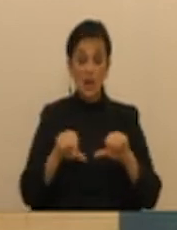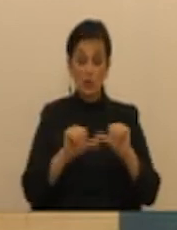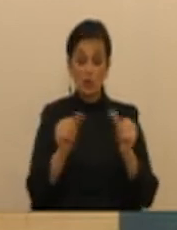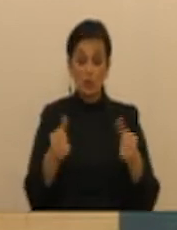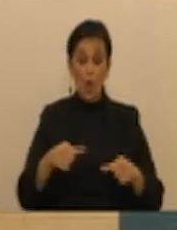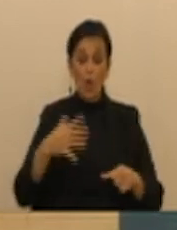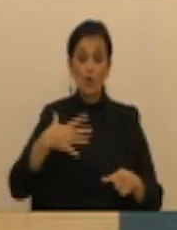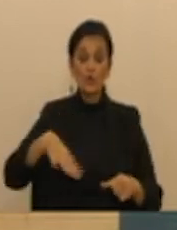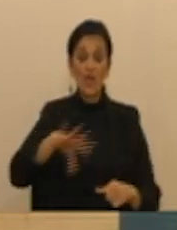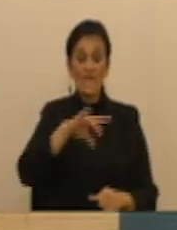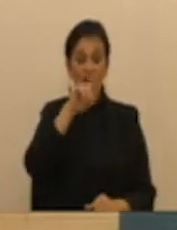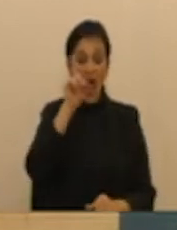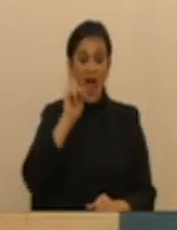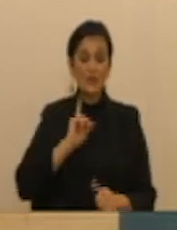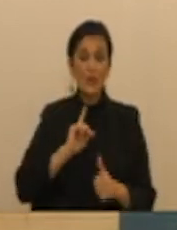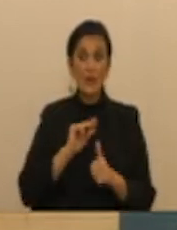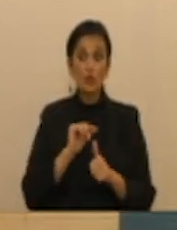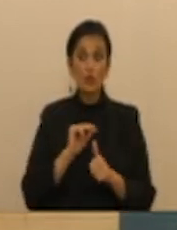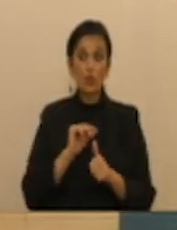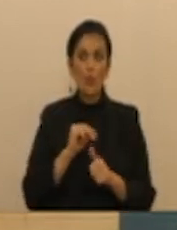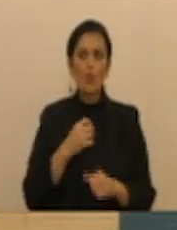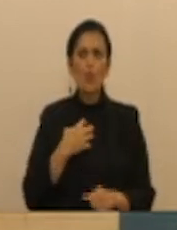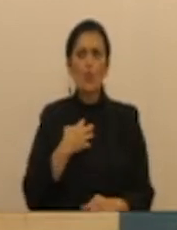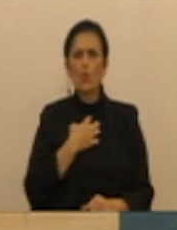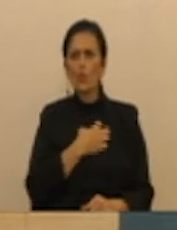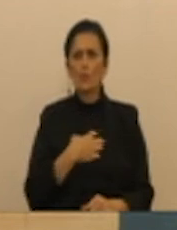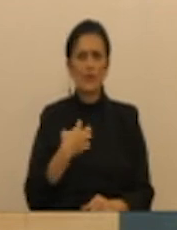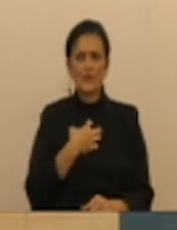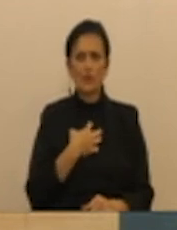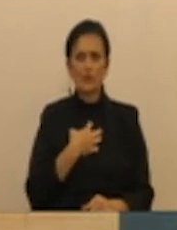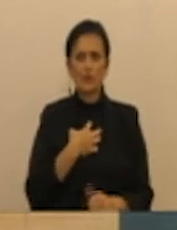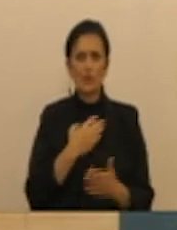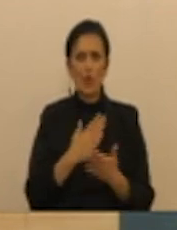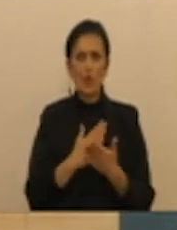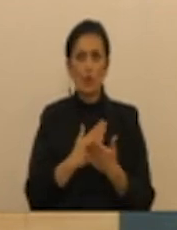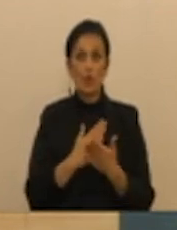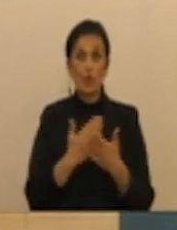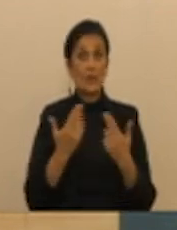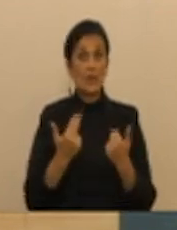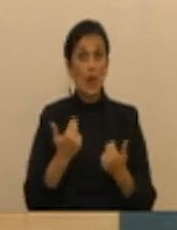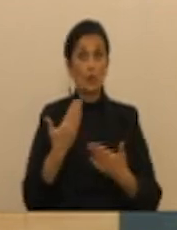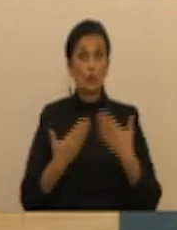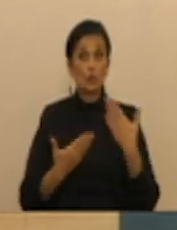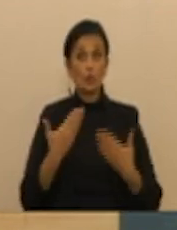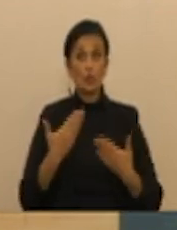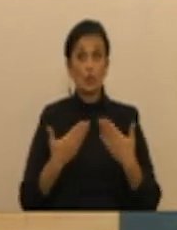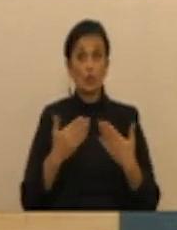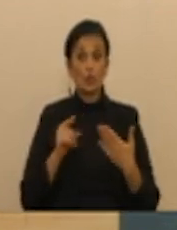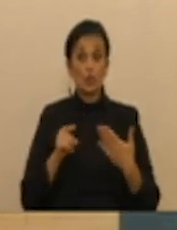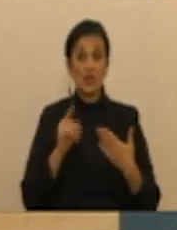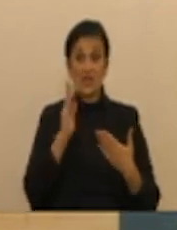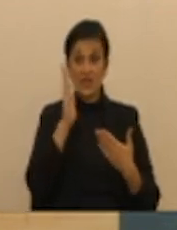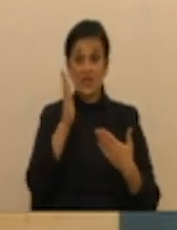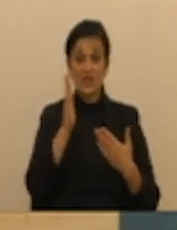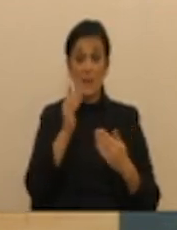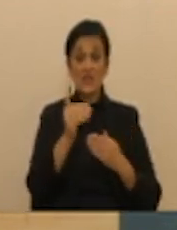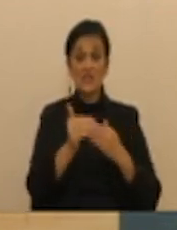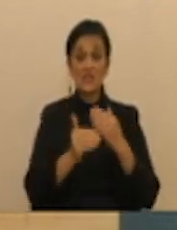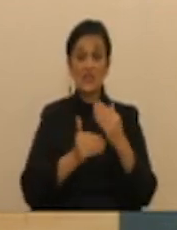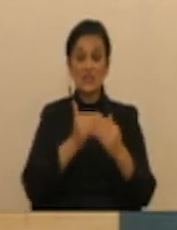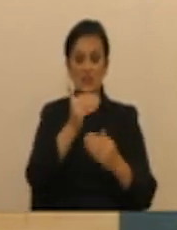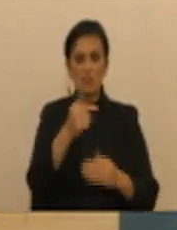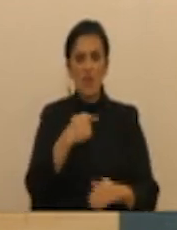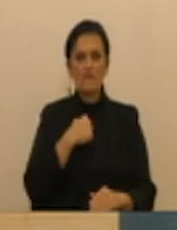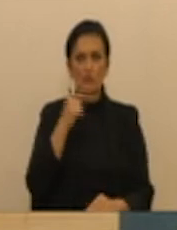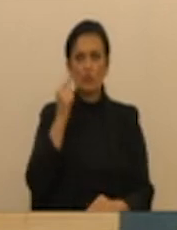საქართველო აზერბაიჯანი სომხეთი უმნიშვნელოვანესია და თუ აქ იქნება წინსვლა მე ვფიქრობ